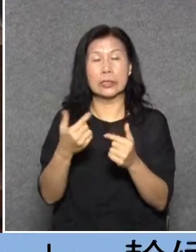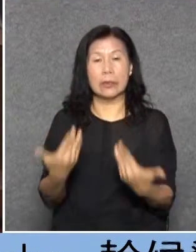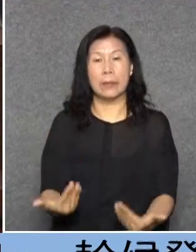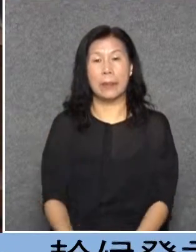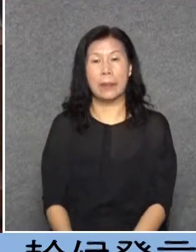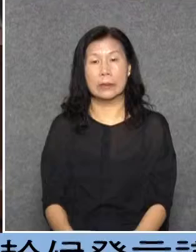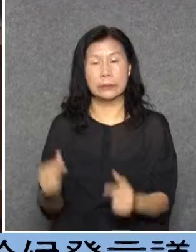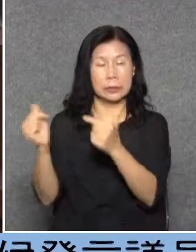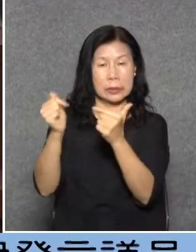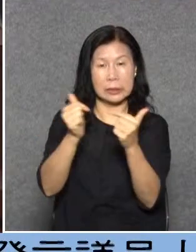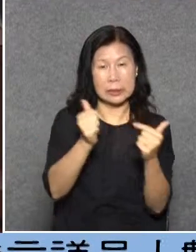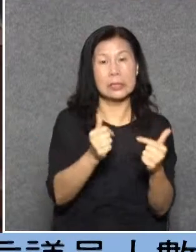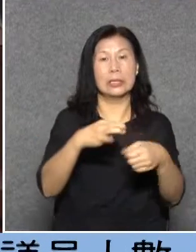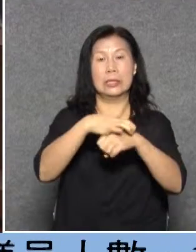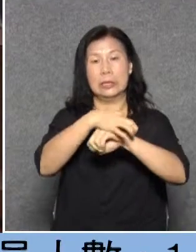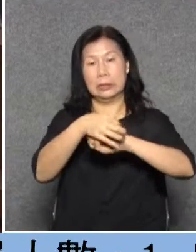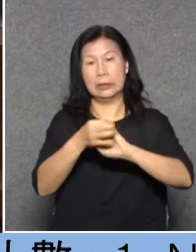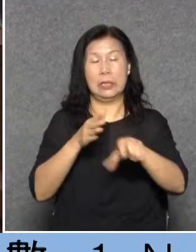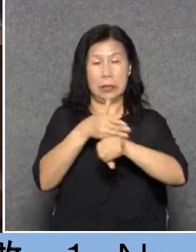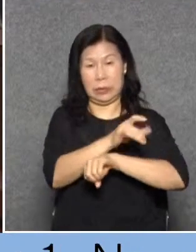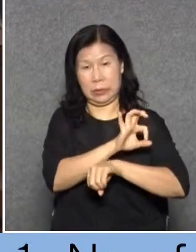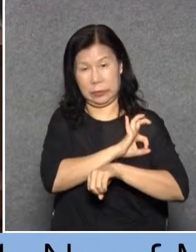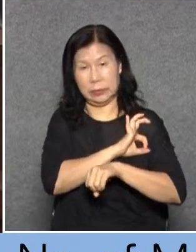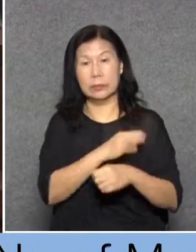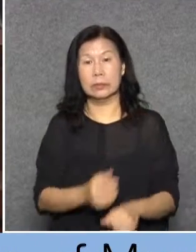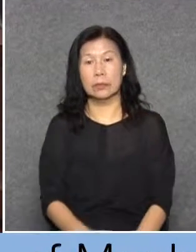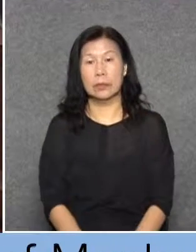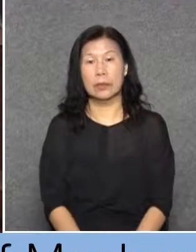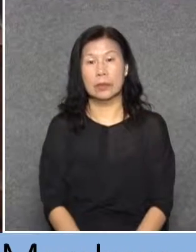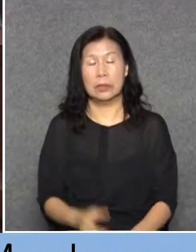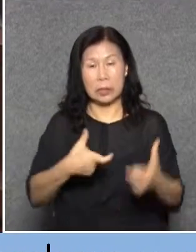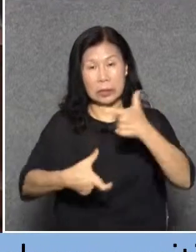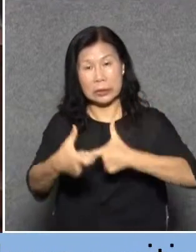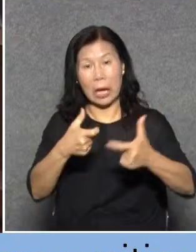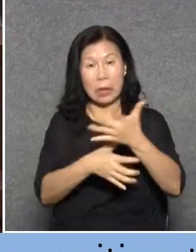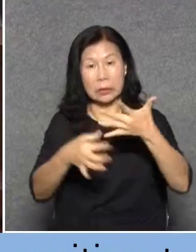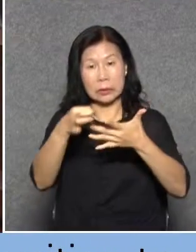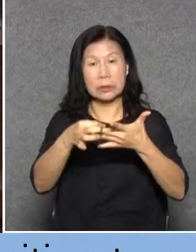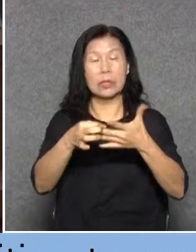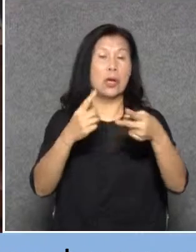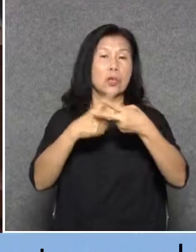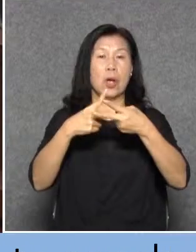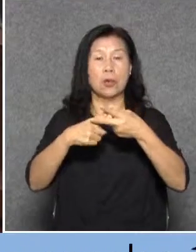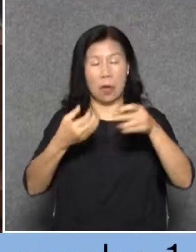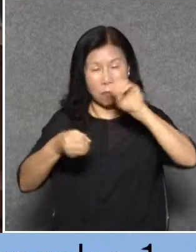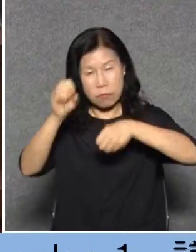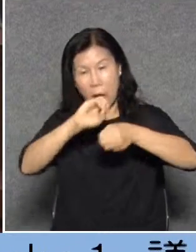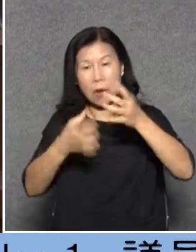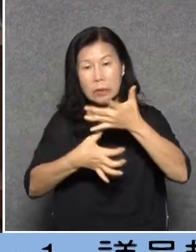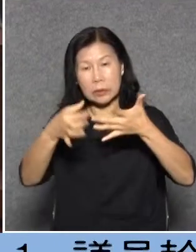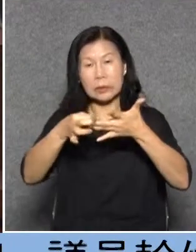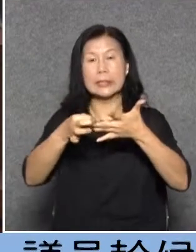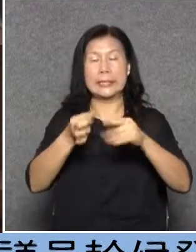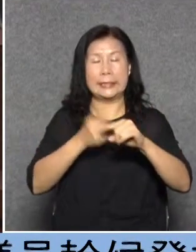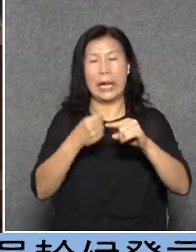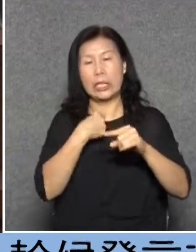不斷的國家不斷的社會呢，由於商業的進步、工業的進步、科技的進步呢，是不斷需要檢